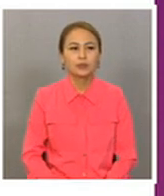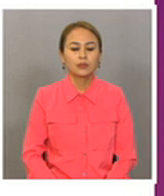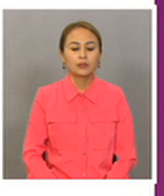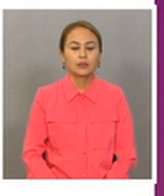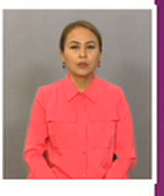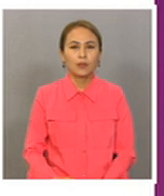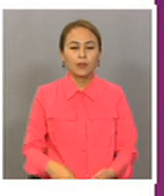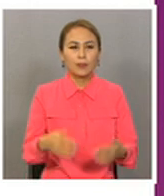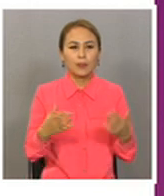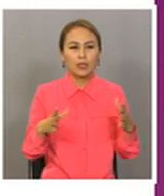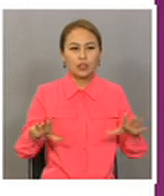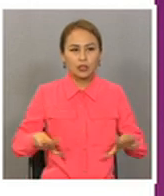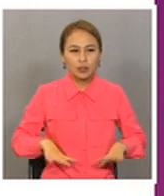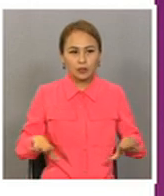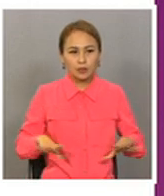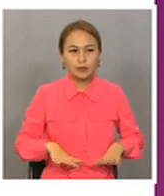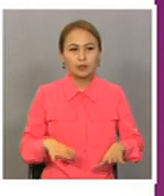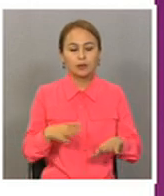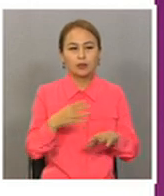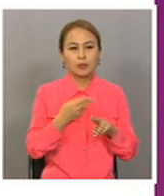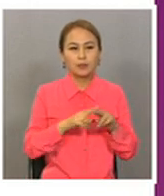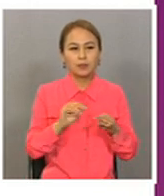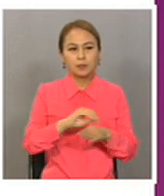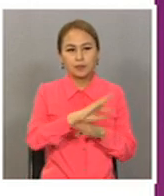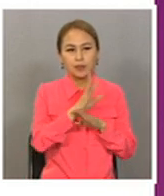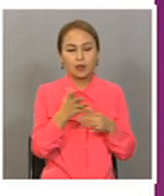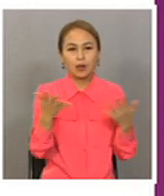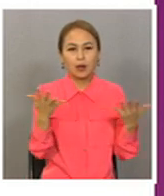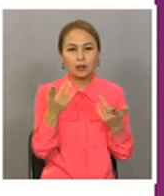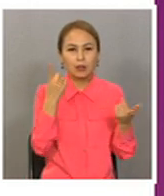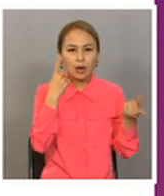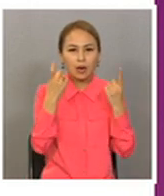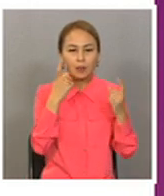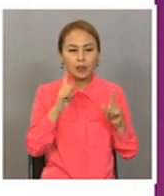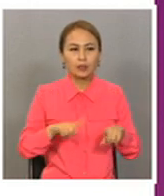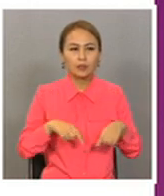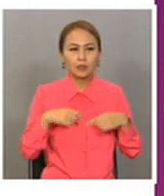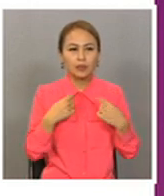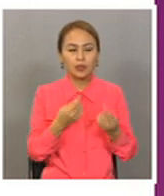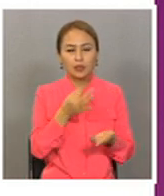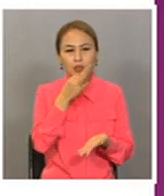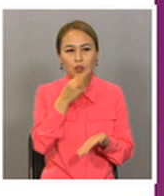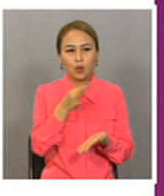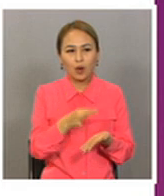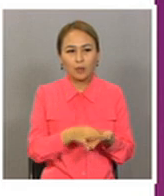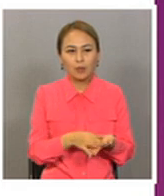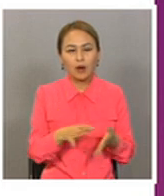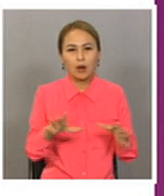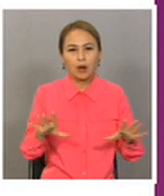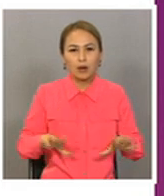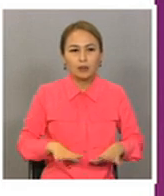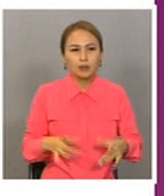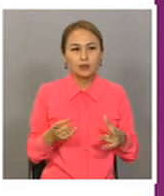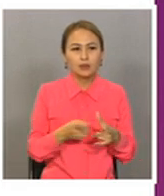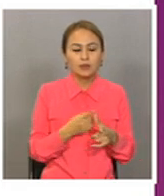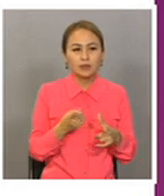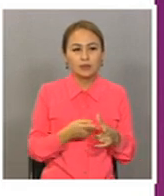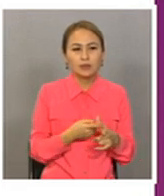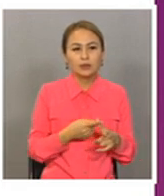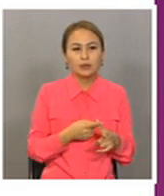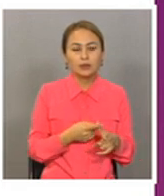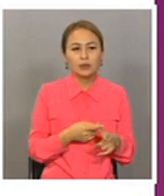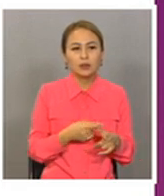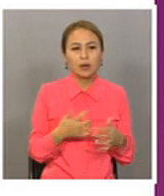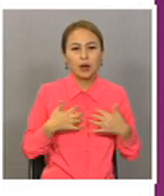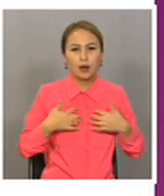Жылқының безендірілген ер тұрмандары қандай ақпарат береді? Жауабы ат әбзелдерінің әшекейлері аң